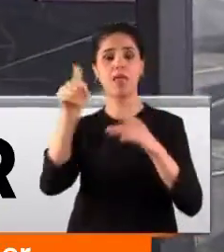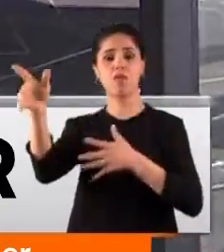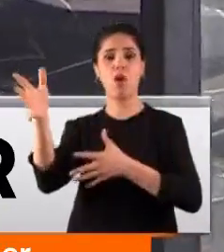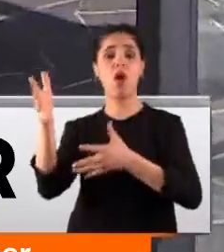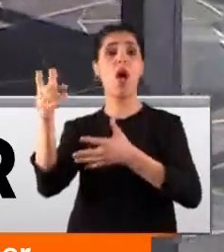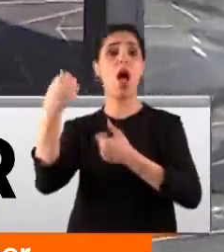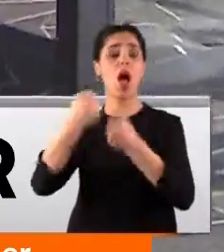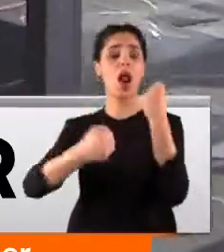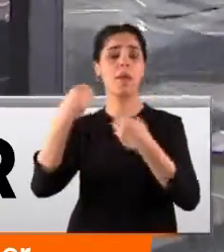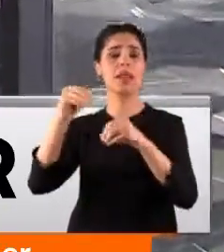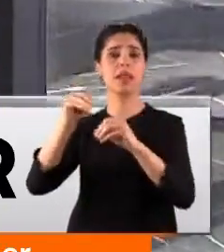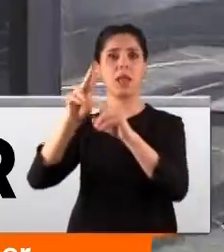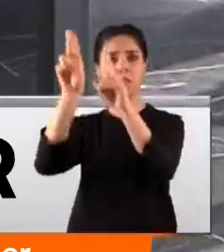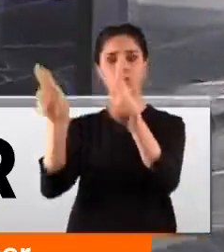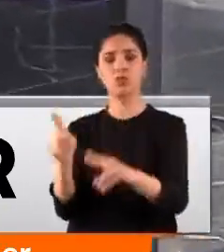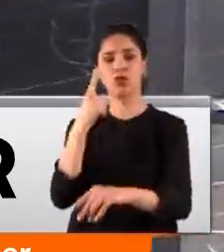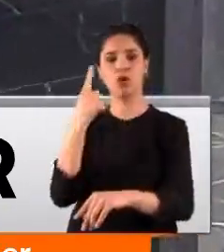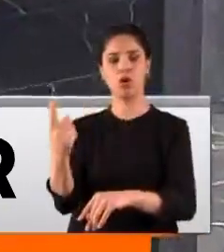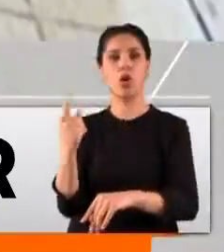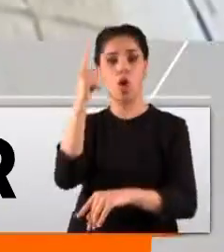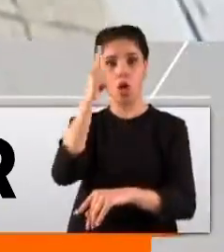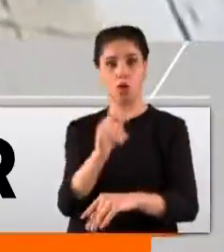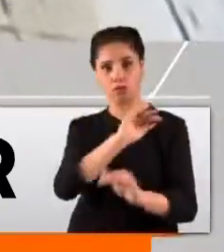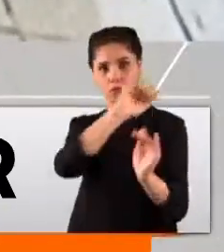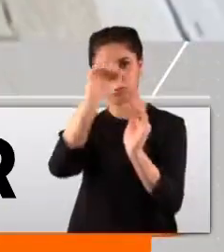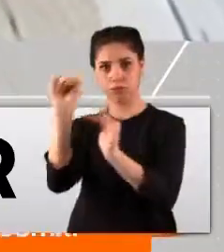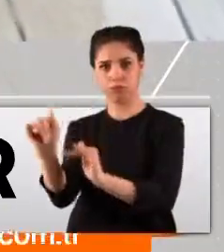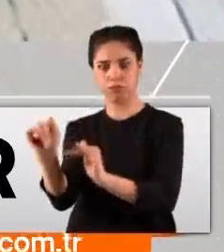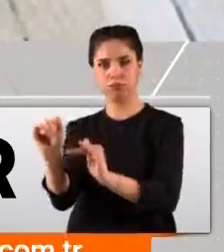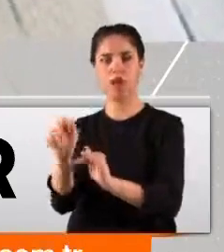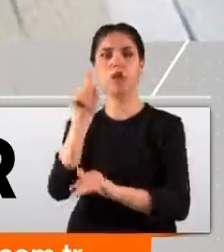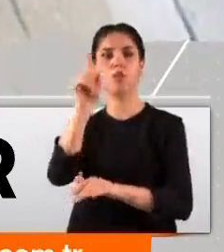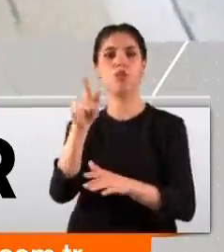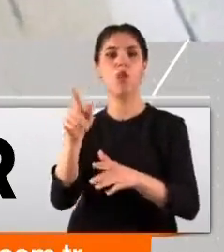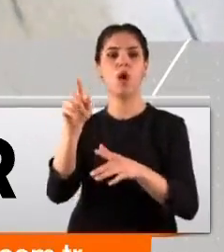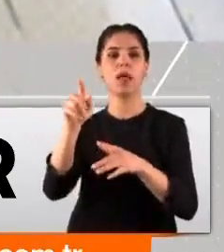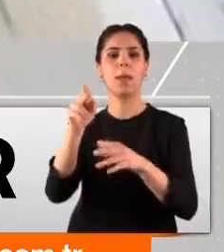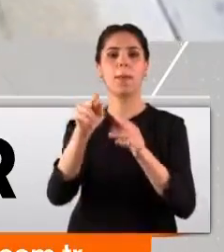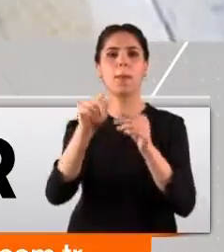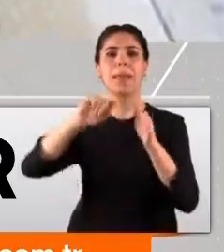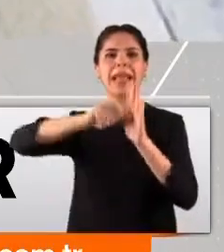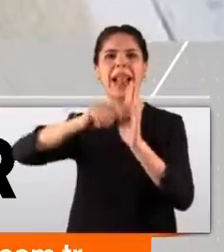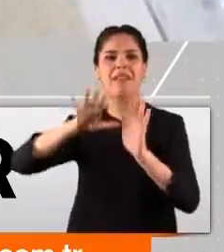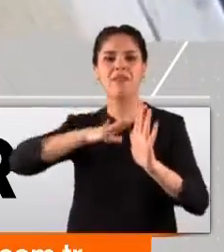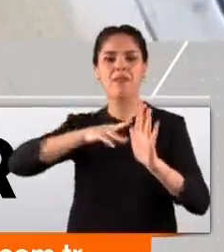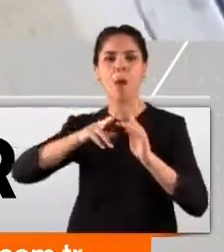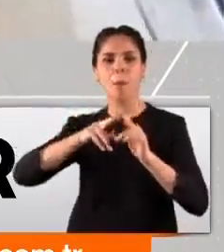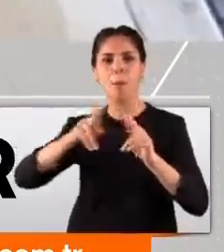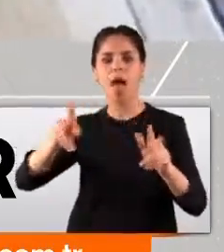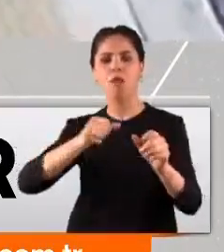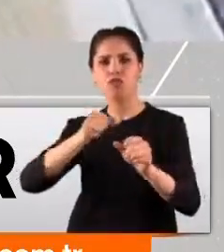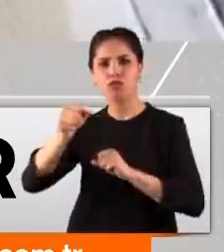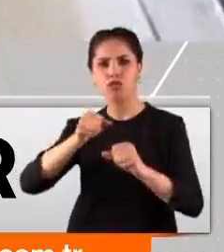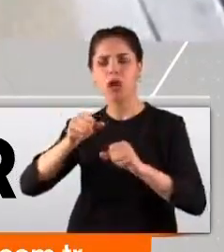Yine çalıntı bir araçla galeriye gelen hırsızlar önce ellerindeki levyeyle işte buradaki kilidi dakikalar boyunca kırmaya